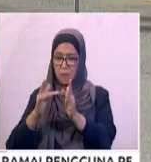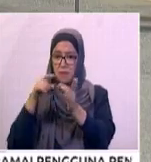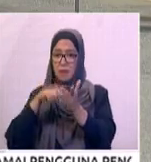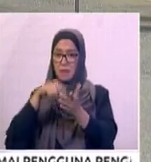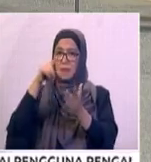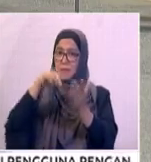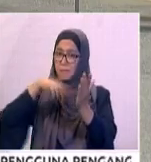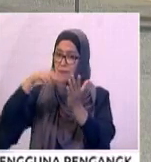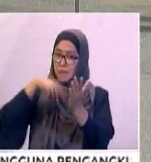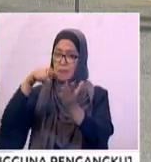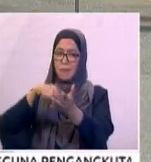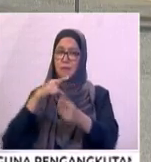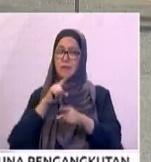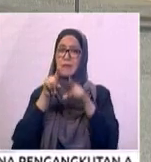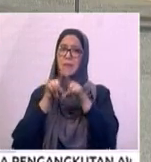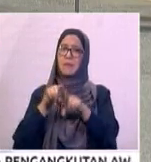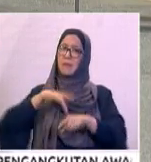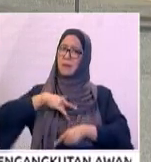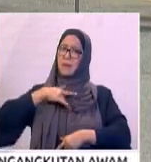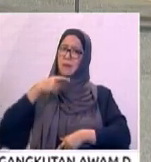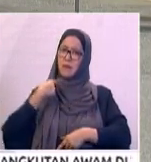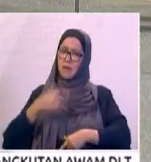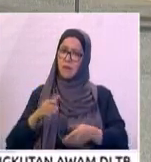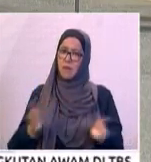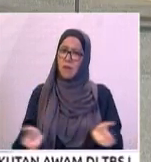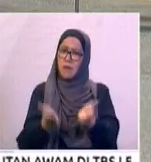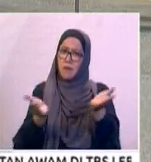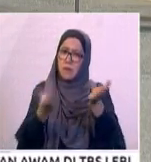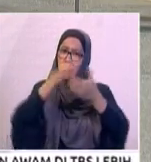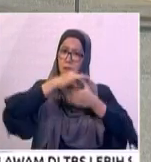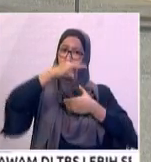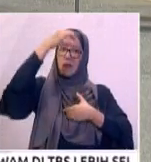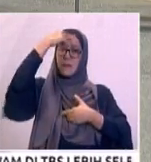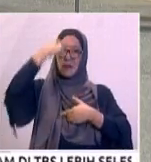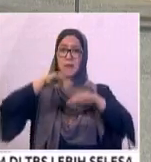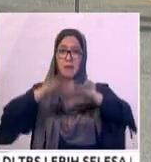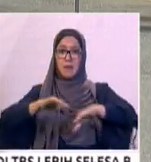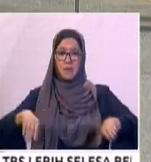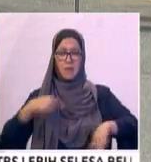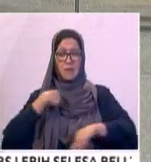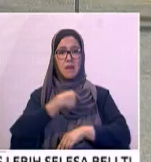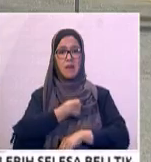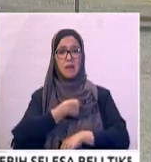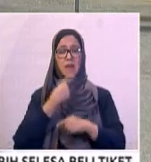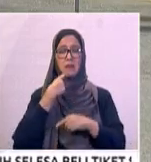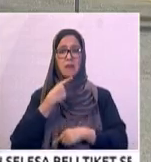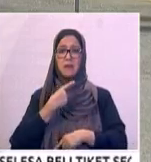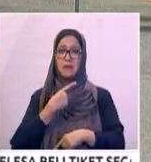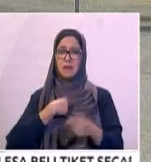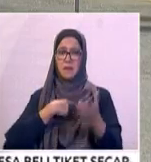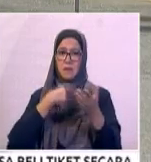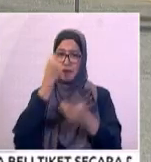sedikit sebanyak semangatlah kepada anak-anak murid kita agar mereka menghargailah perjuangan